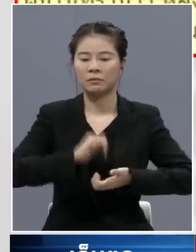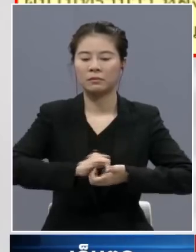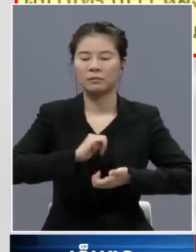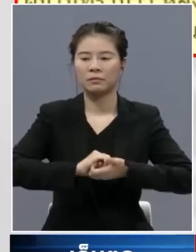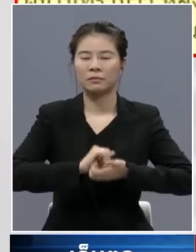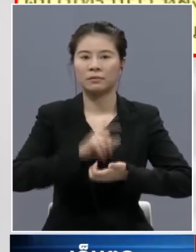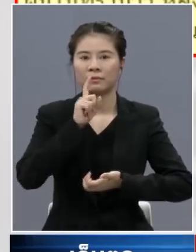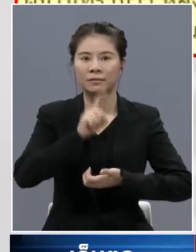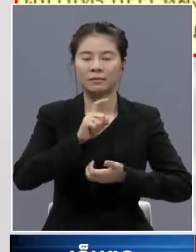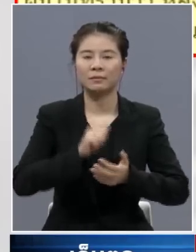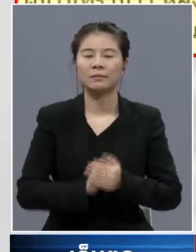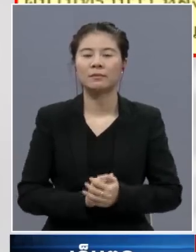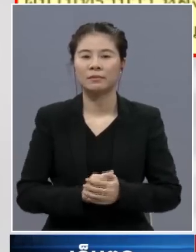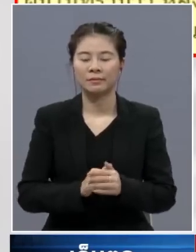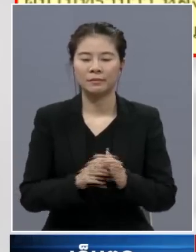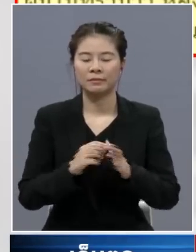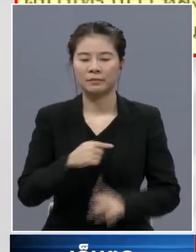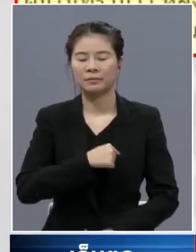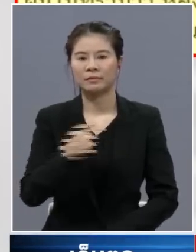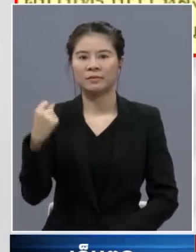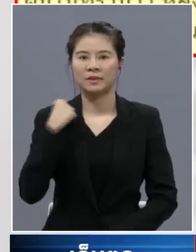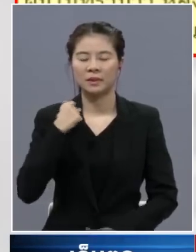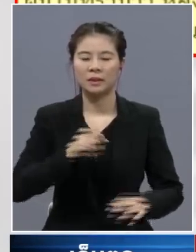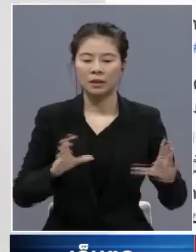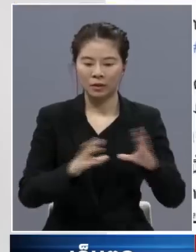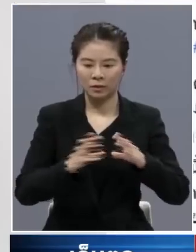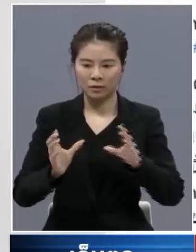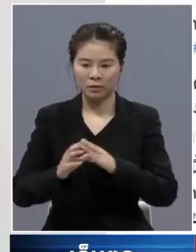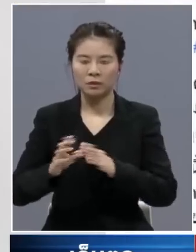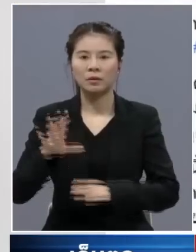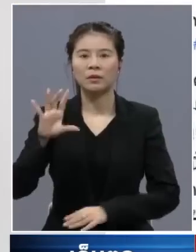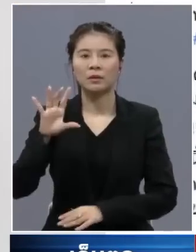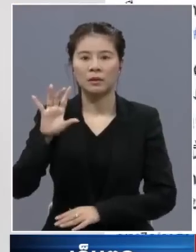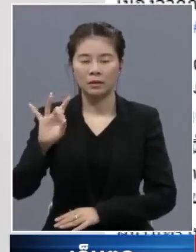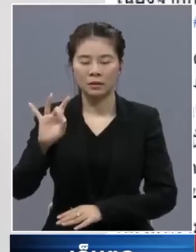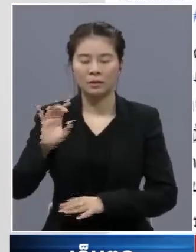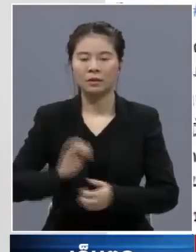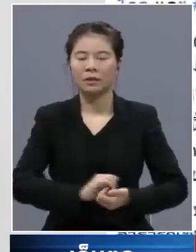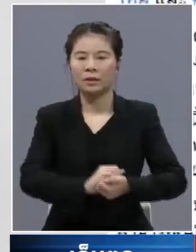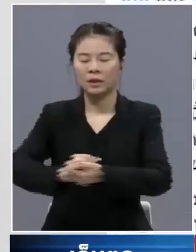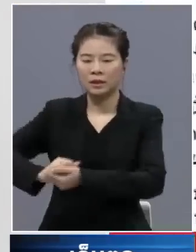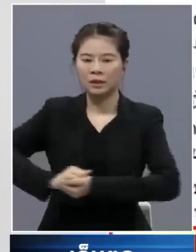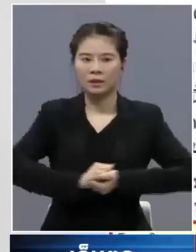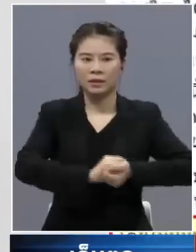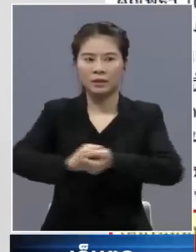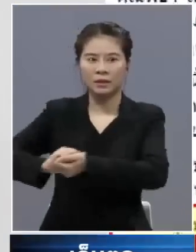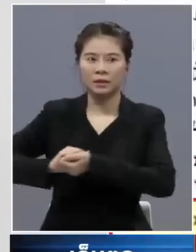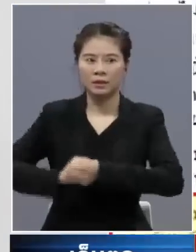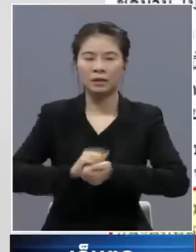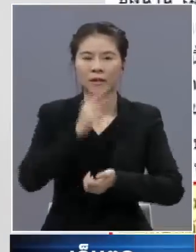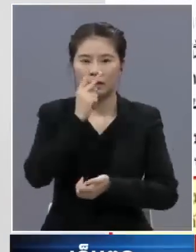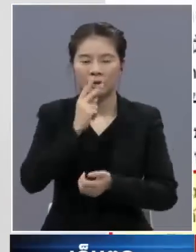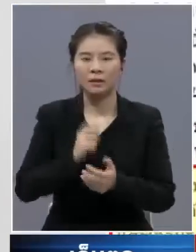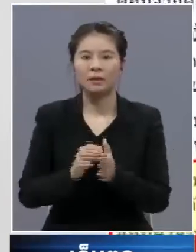เหมือนถามเน้นย้ำความมั่นใจว่า8พรรคเนี้ยจะยังคงจับมือกันแน่นเนี่ยนะครับแล้วอยากจะเห็นแบบเหมือน